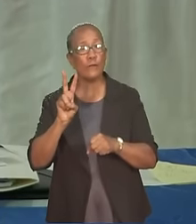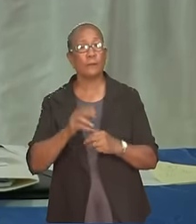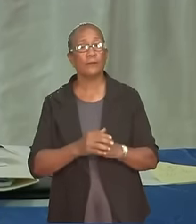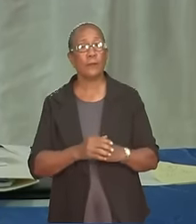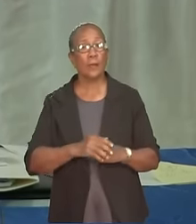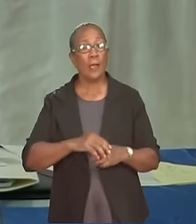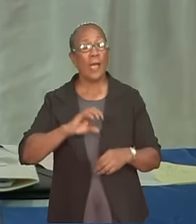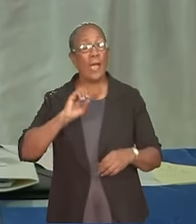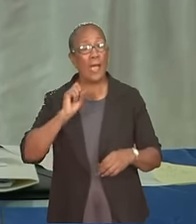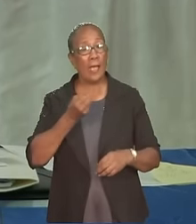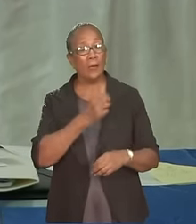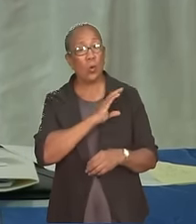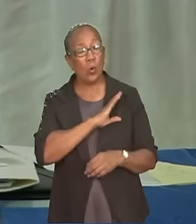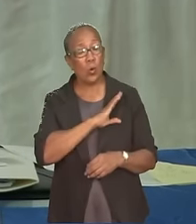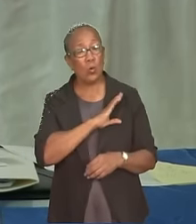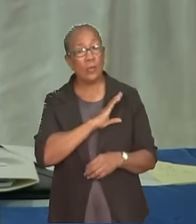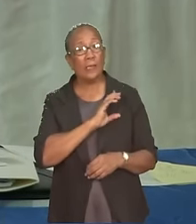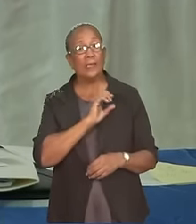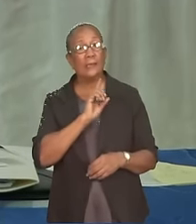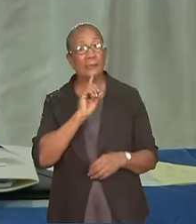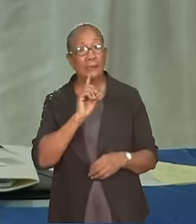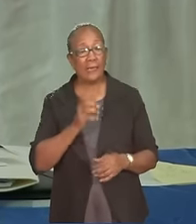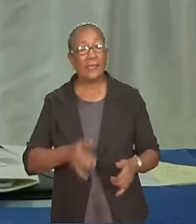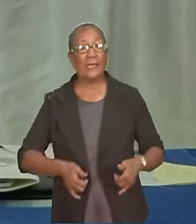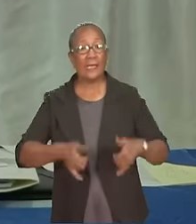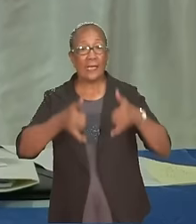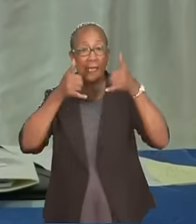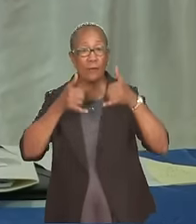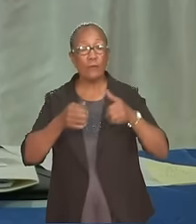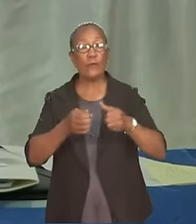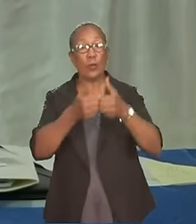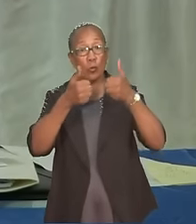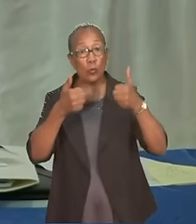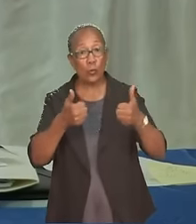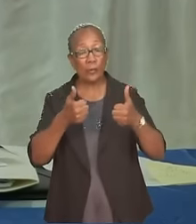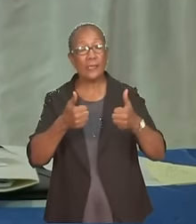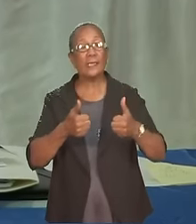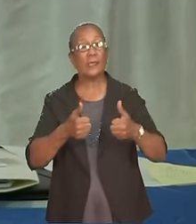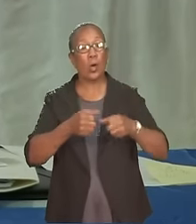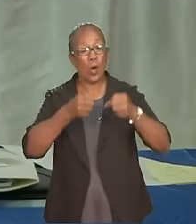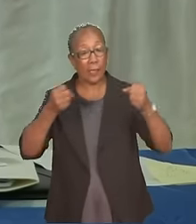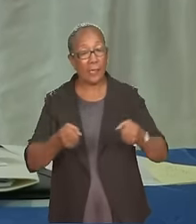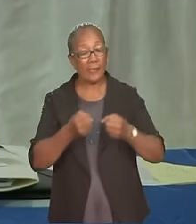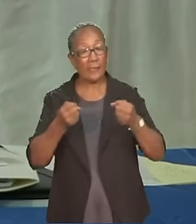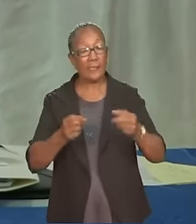En het blijkt namelijk dat inderdaad veel van de zaken goed georganiseerd plaatsvinden.